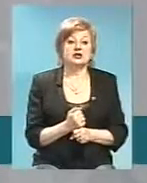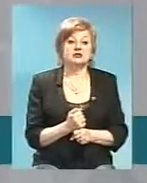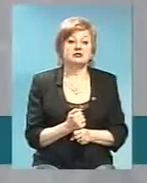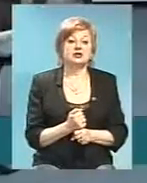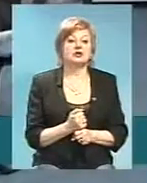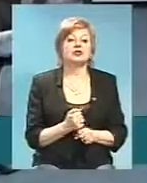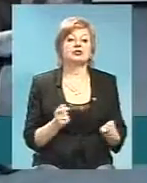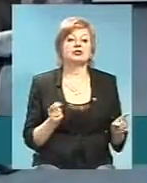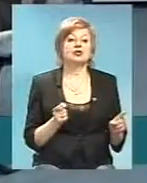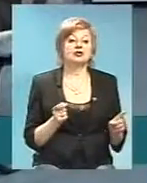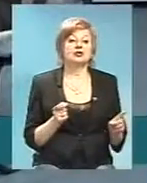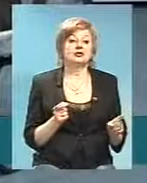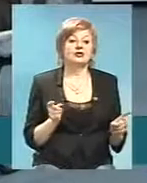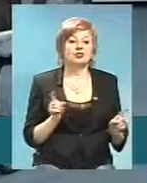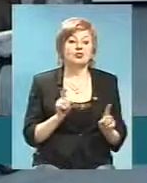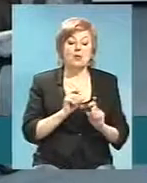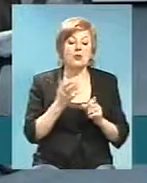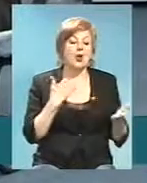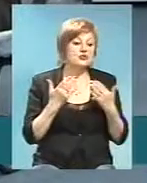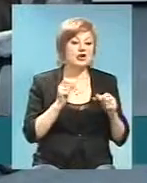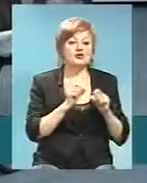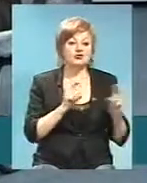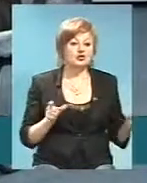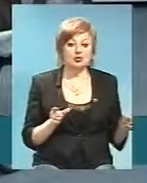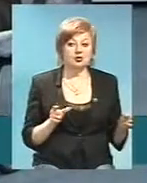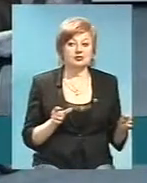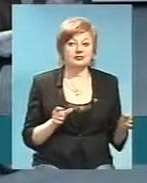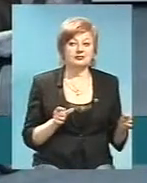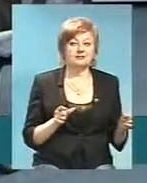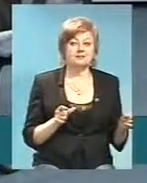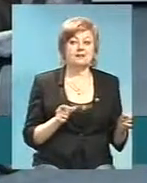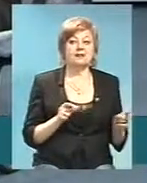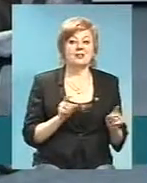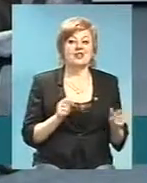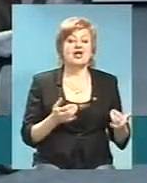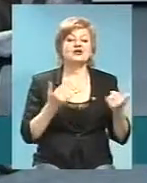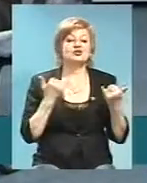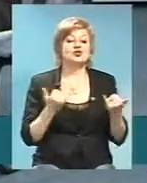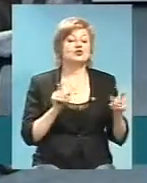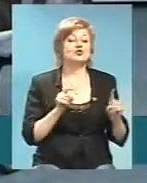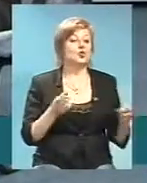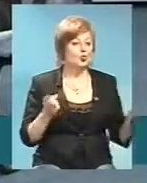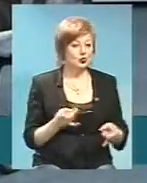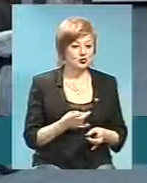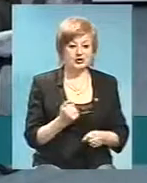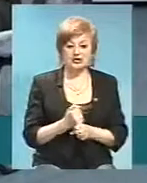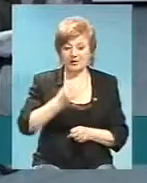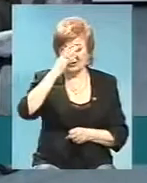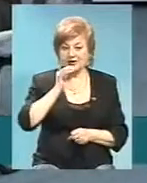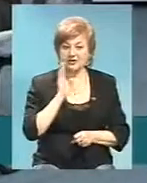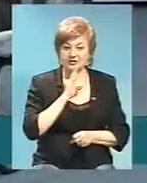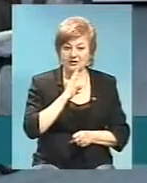організацію. Що в школах ми спілкувалися, казали, що вже вони приймають документи. Що нині потрібно зробити батькам?